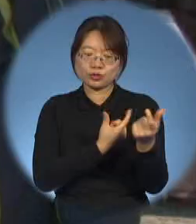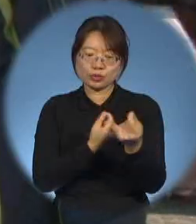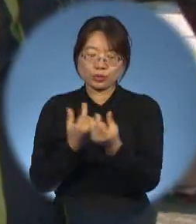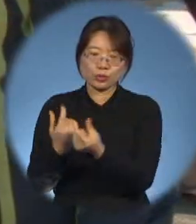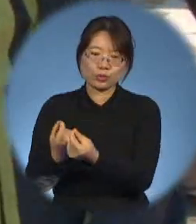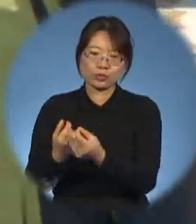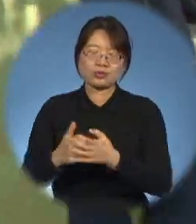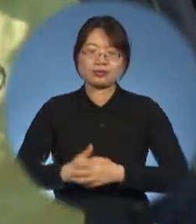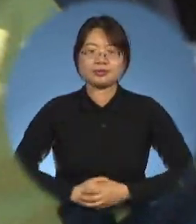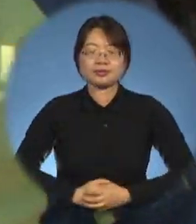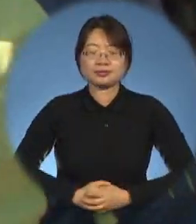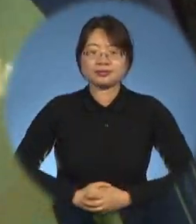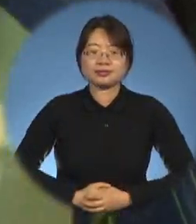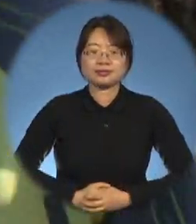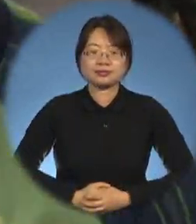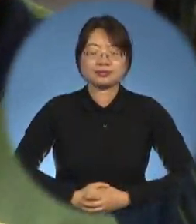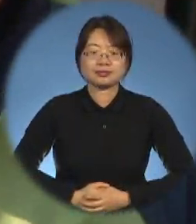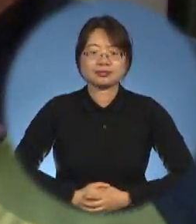인데요